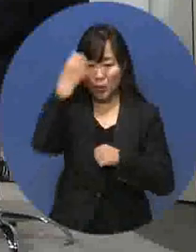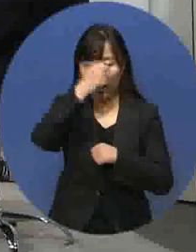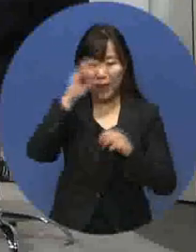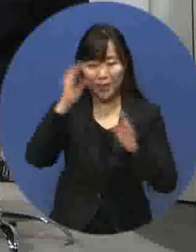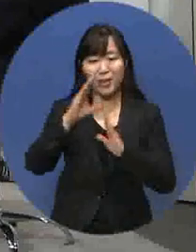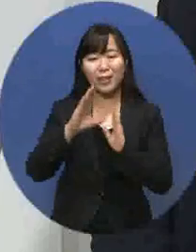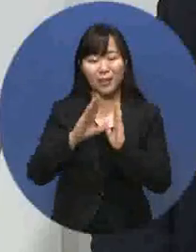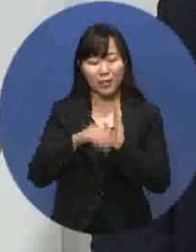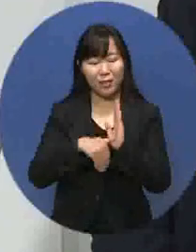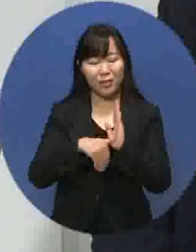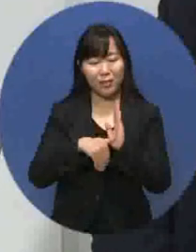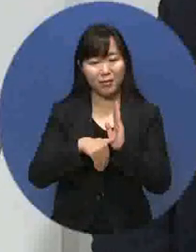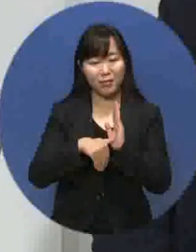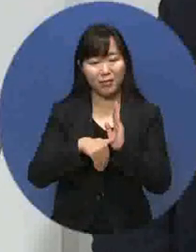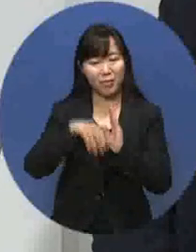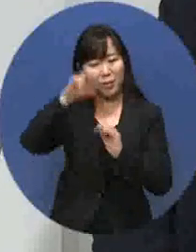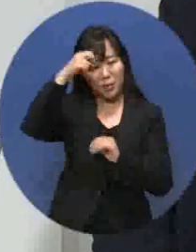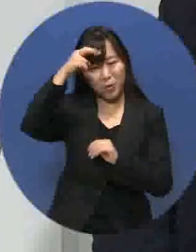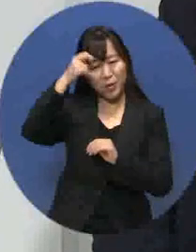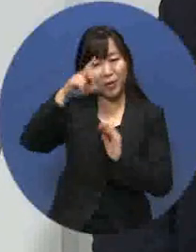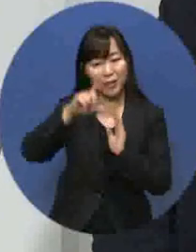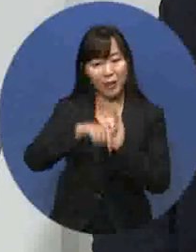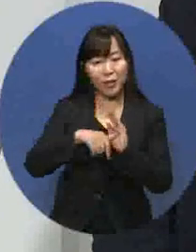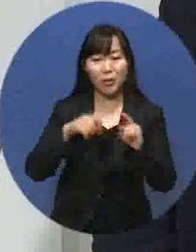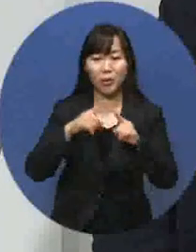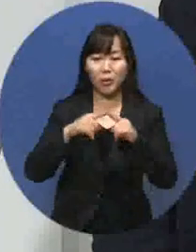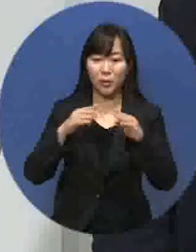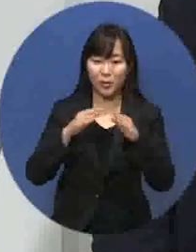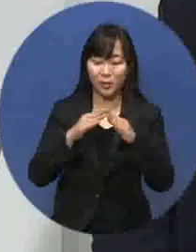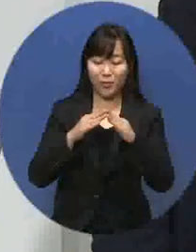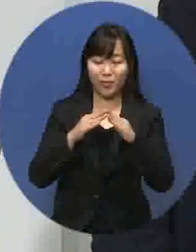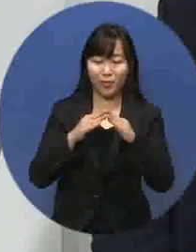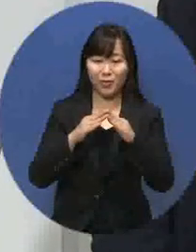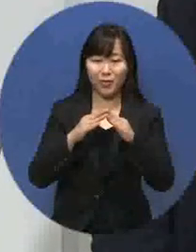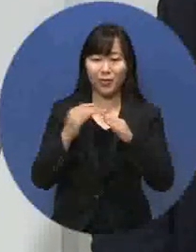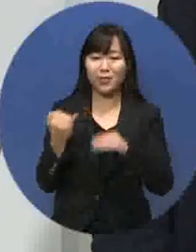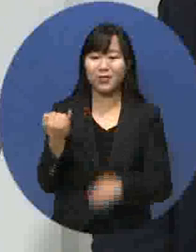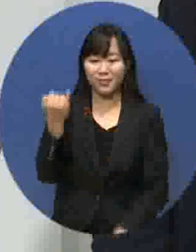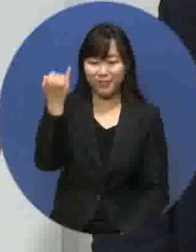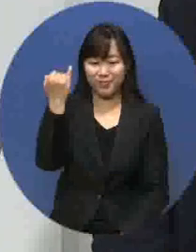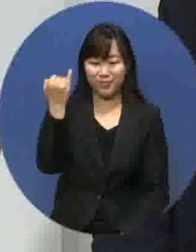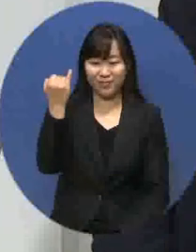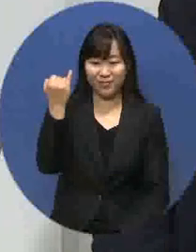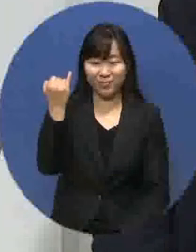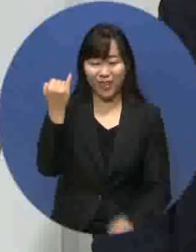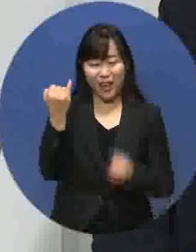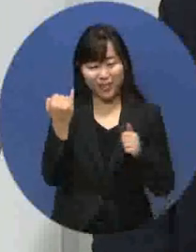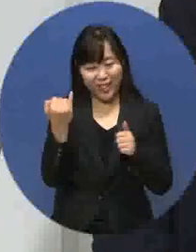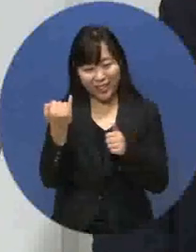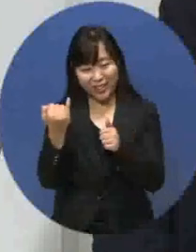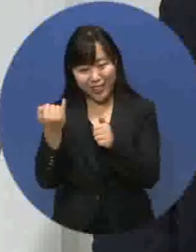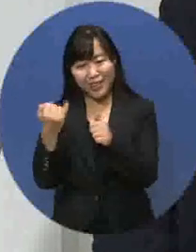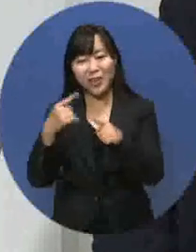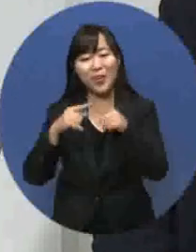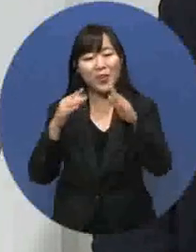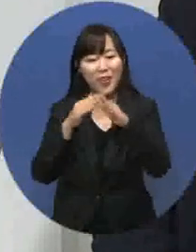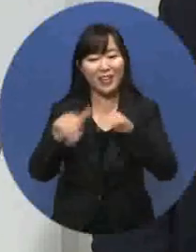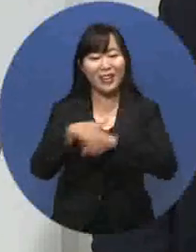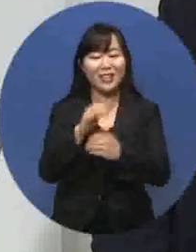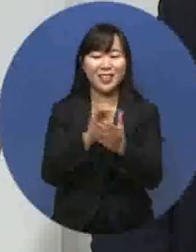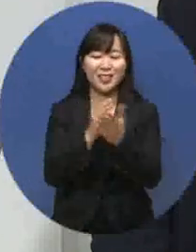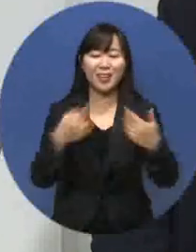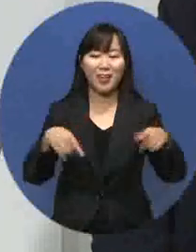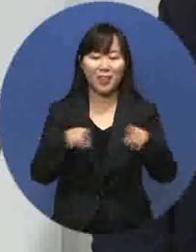때 고등학교 2학년 때죠. 그때 이제 교회 누나를 따라서 교회 다니는 친구들하고